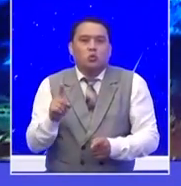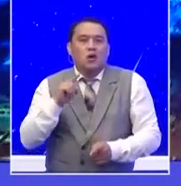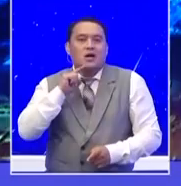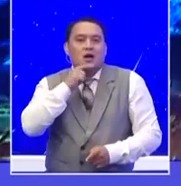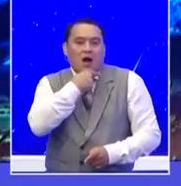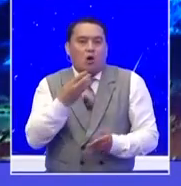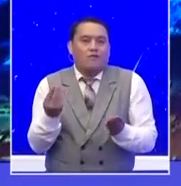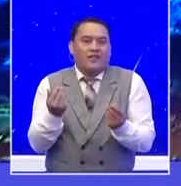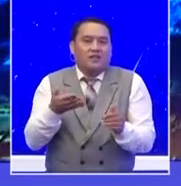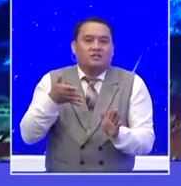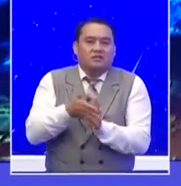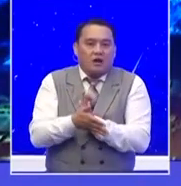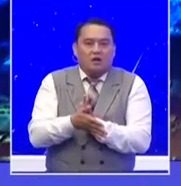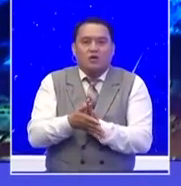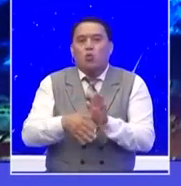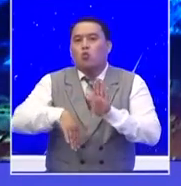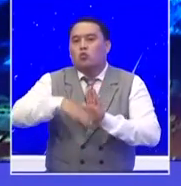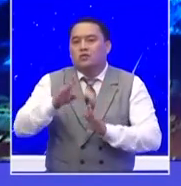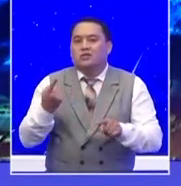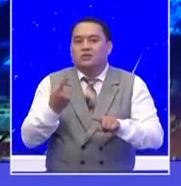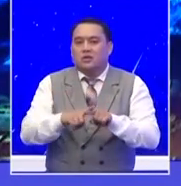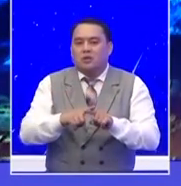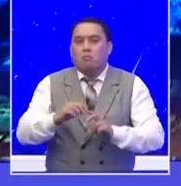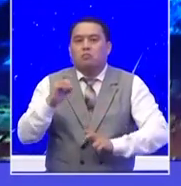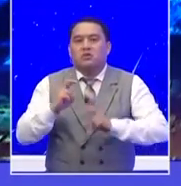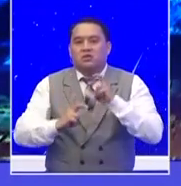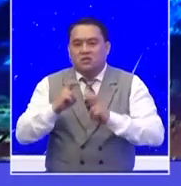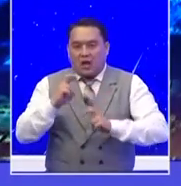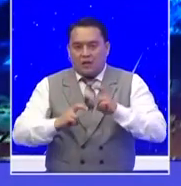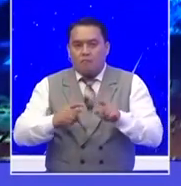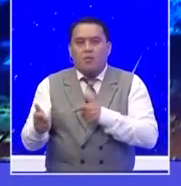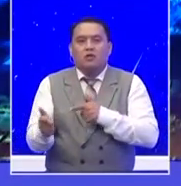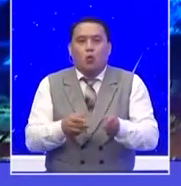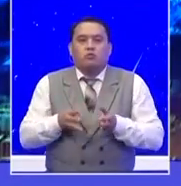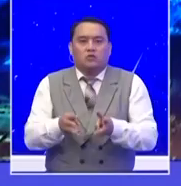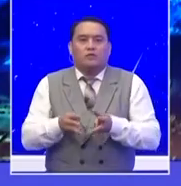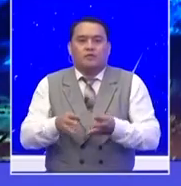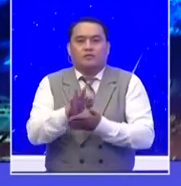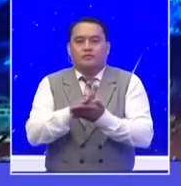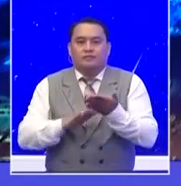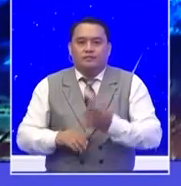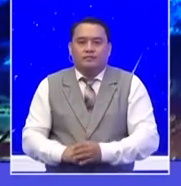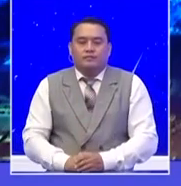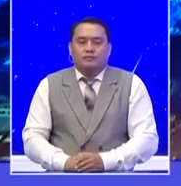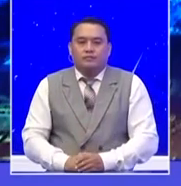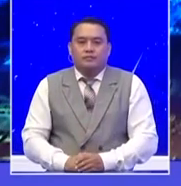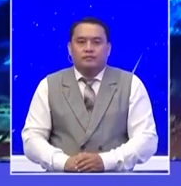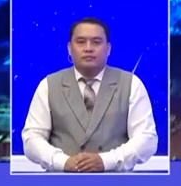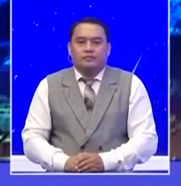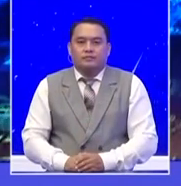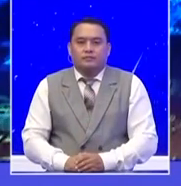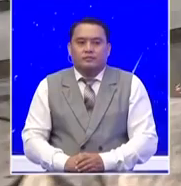экономия финансовых затрат, но и улучшение технологического процесса. О подготовке к отопительному сезону расскажет Гульмира